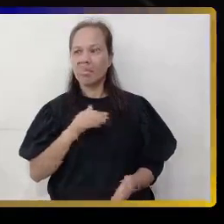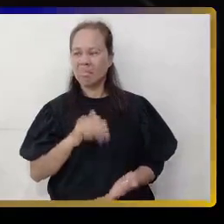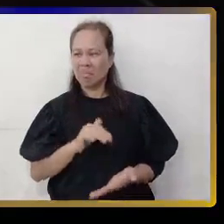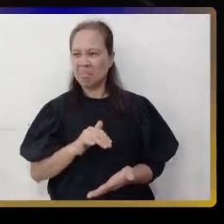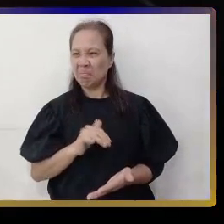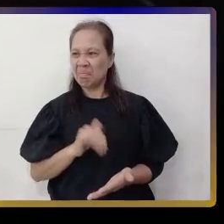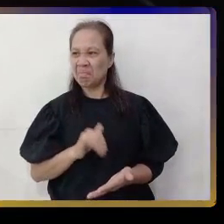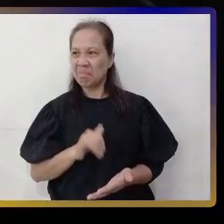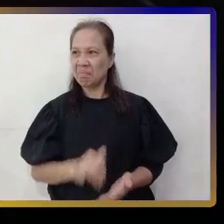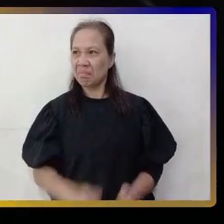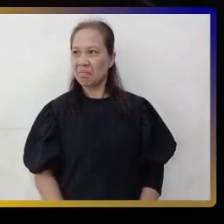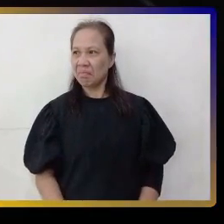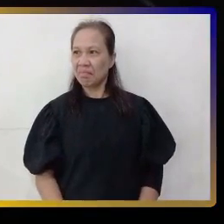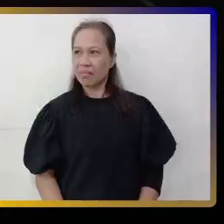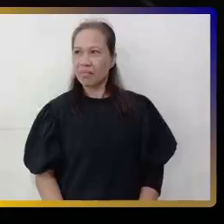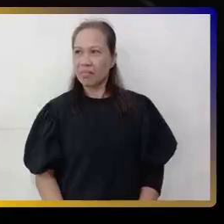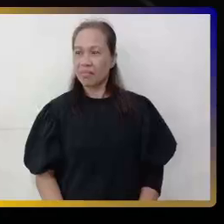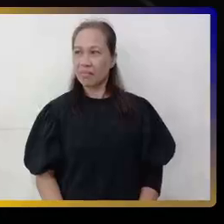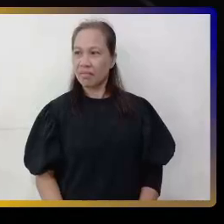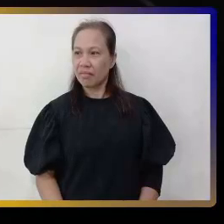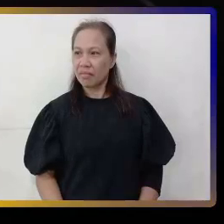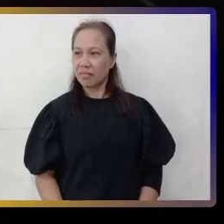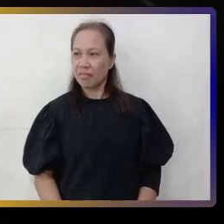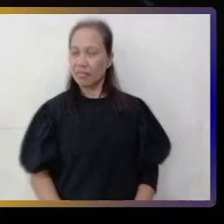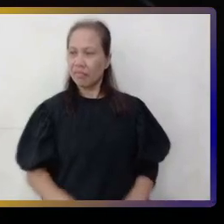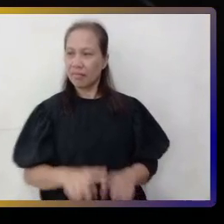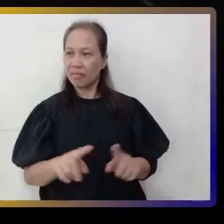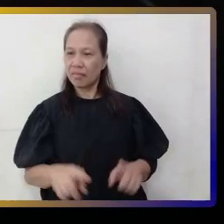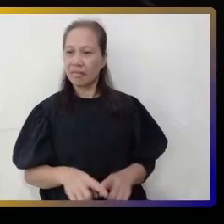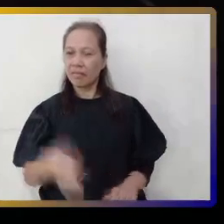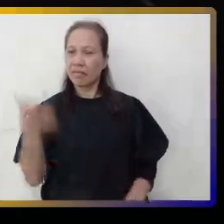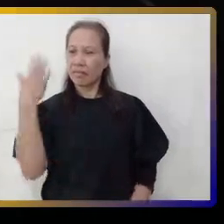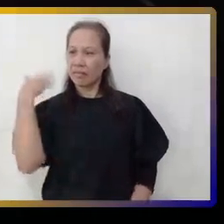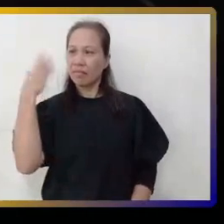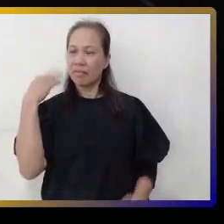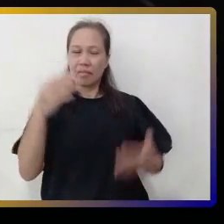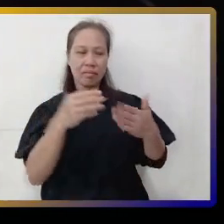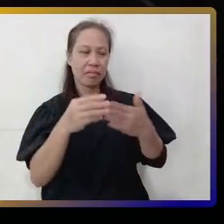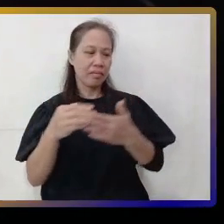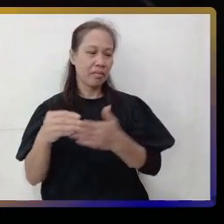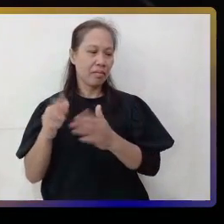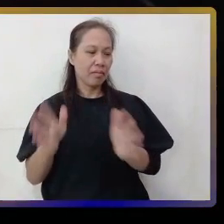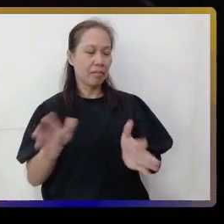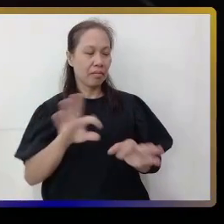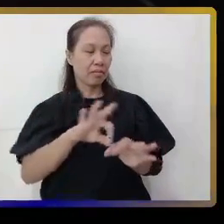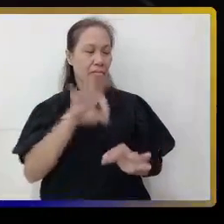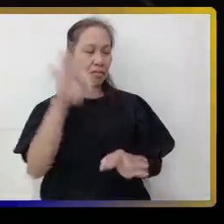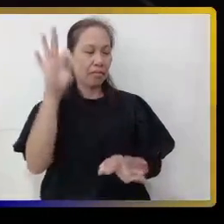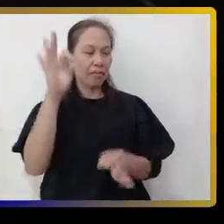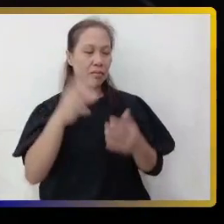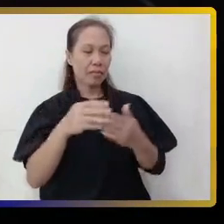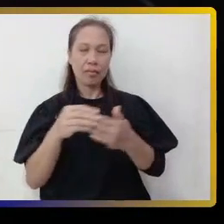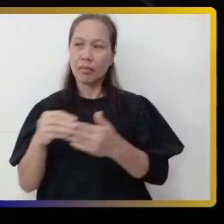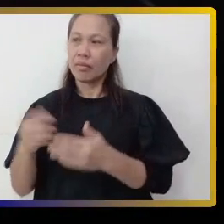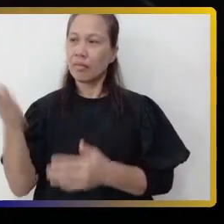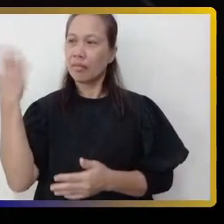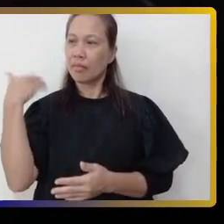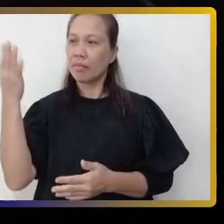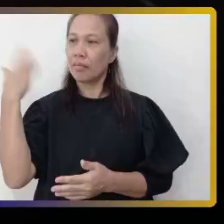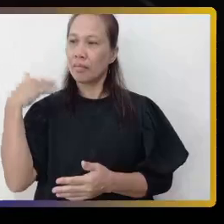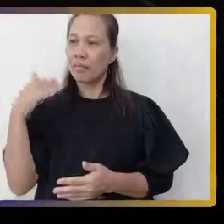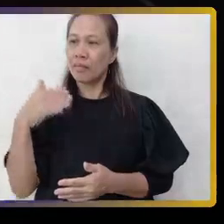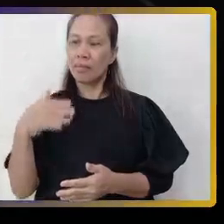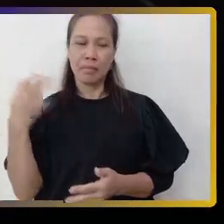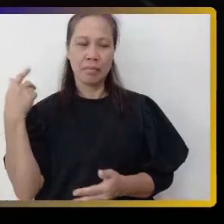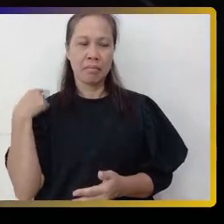ngayon as as back in Those days yung mga leaders mga spiritual leaders Nong araw nagkaroon sila